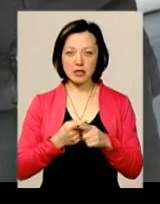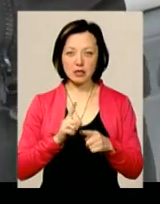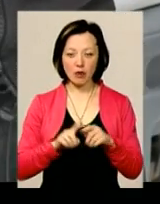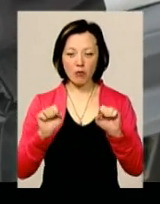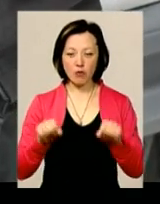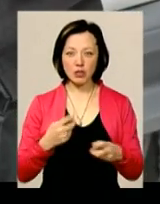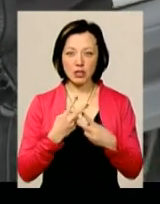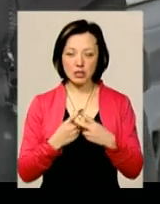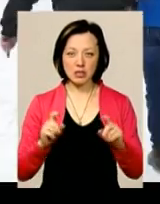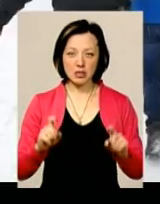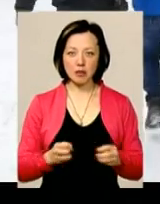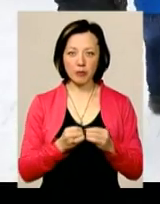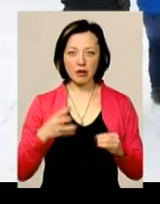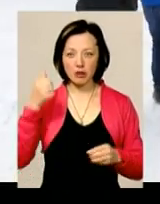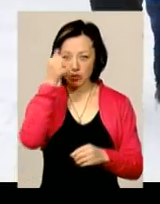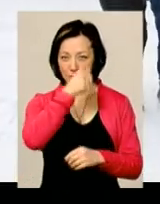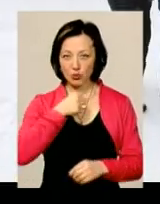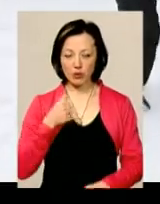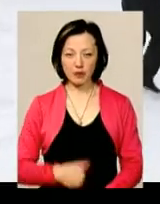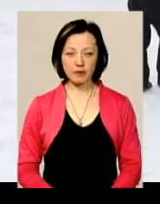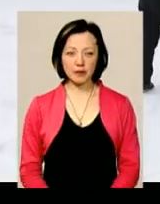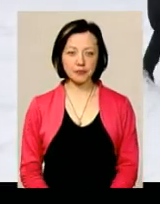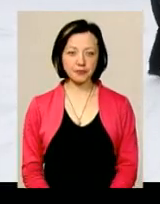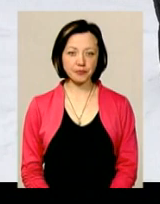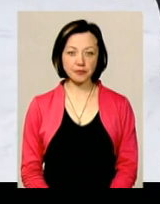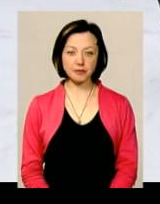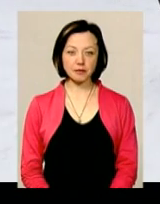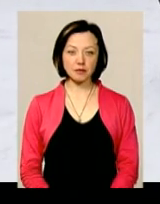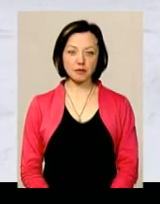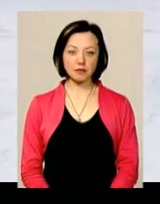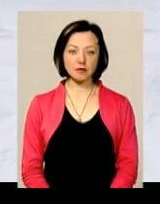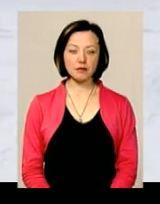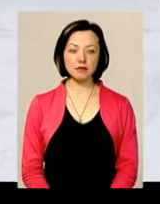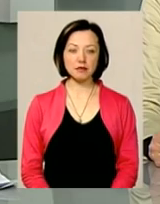може сісти до в'язниці на 15 років. Вікторія Паламар, новини Поділля Центр.